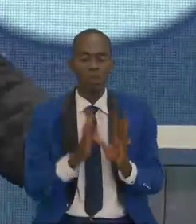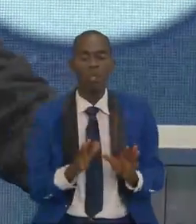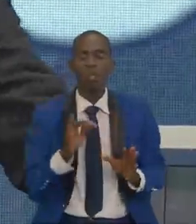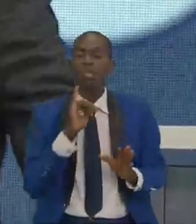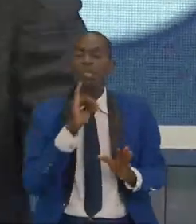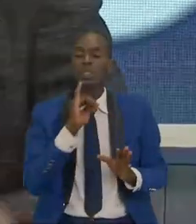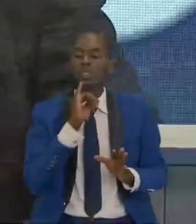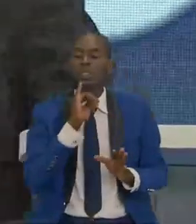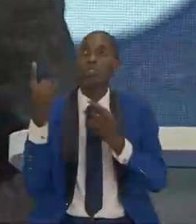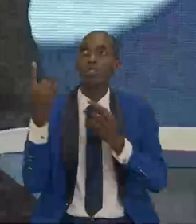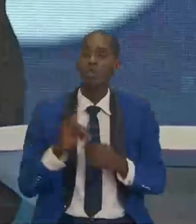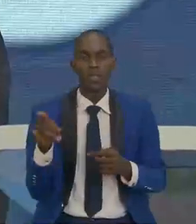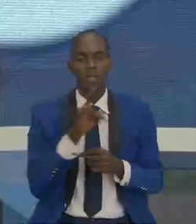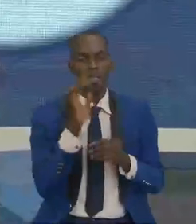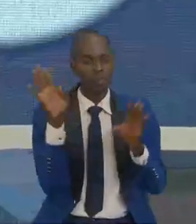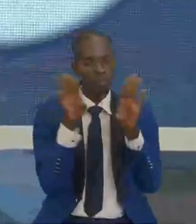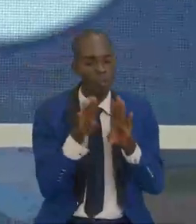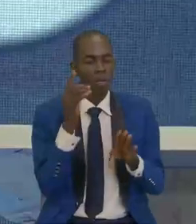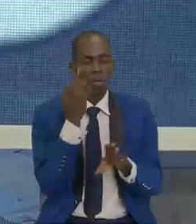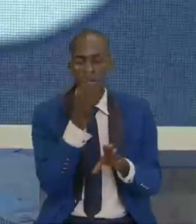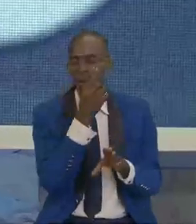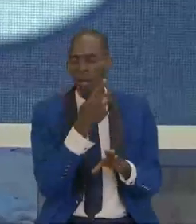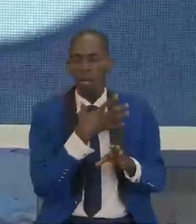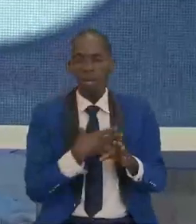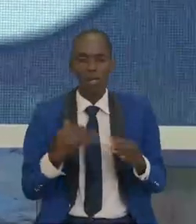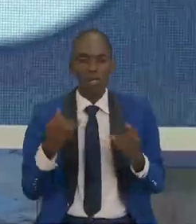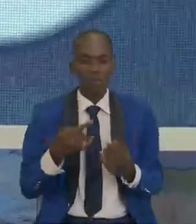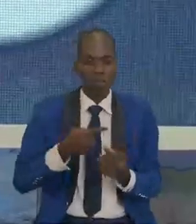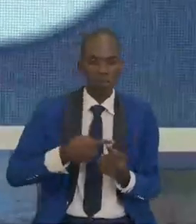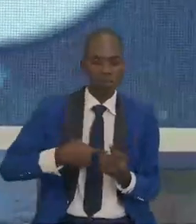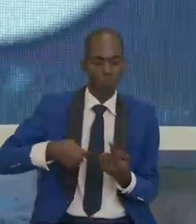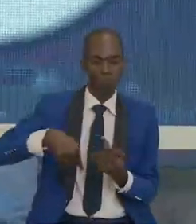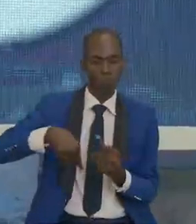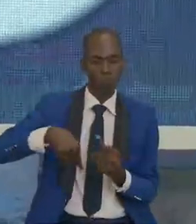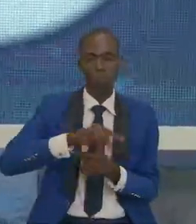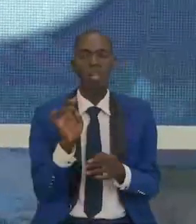le Rédempteur vient, il ferme les yeux à lui.